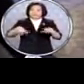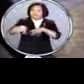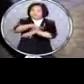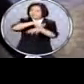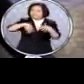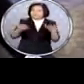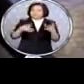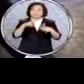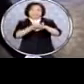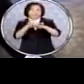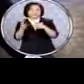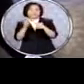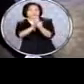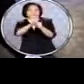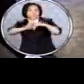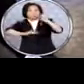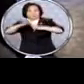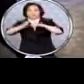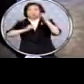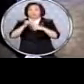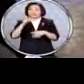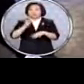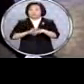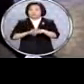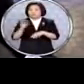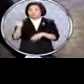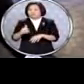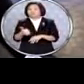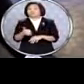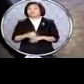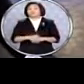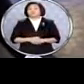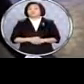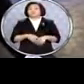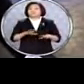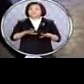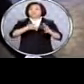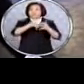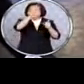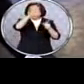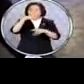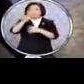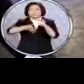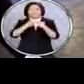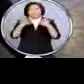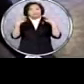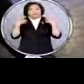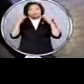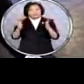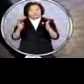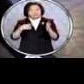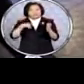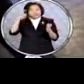有科技的协助会有更有效能。那么这个政府做了4年，我们在这方面真的都没有看到